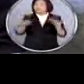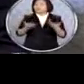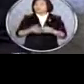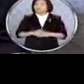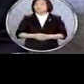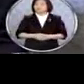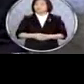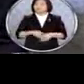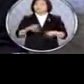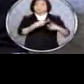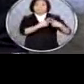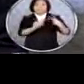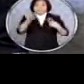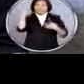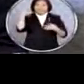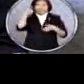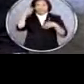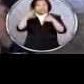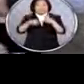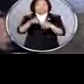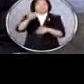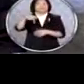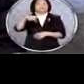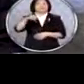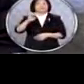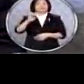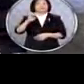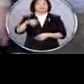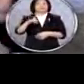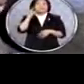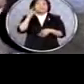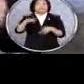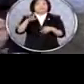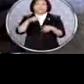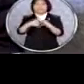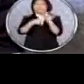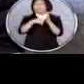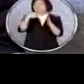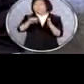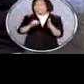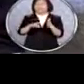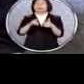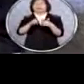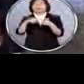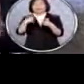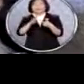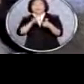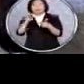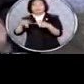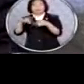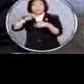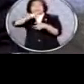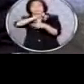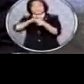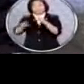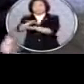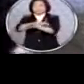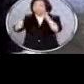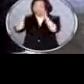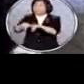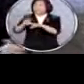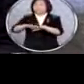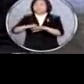过去强烈的反对 ECFA， 说他是糖衣毒药，说他会使400万人受害，说他是会使台湾的经济完蛋，